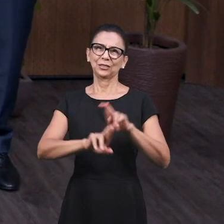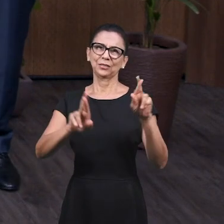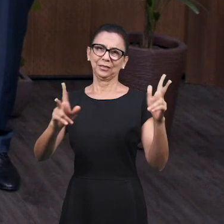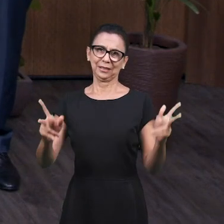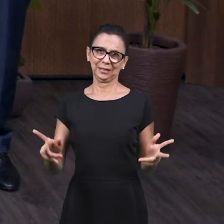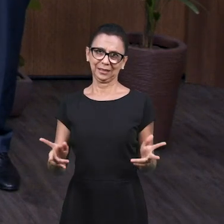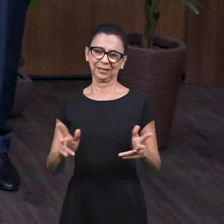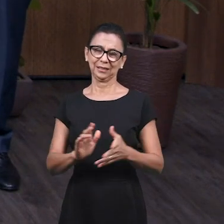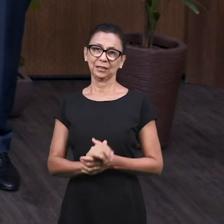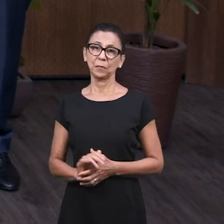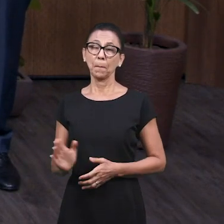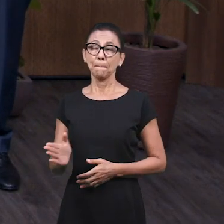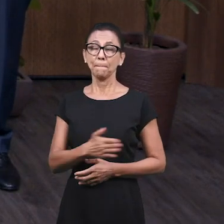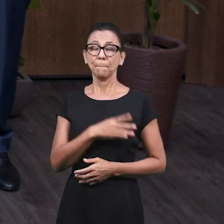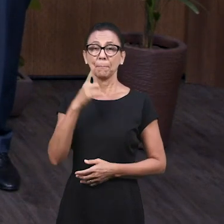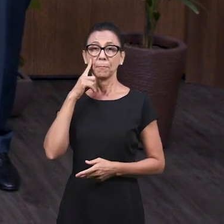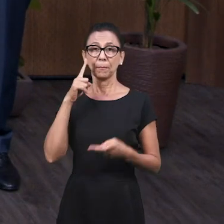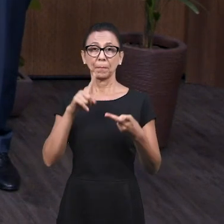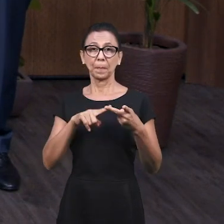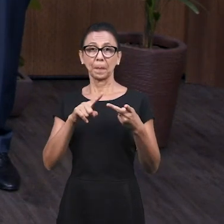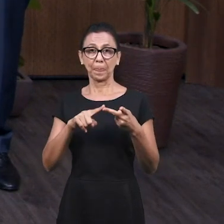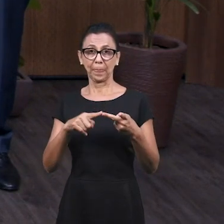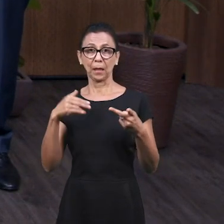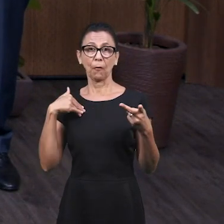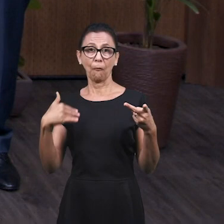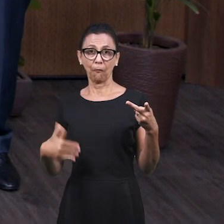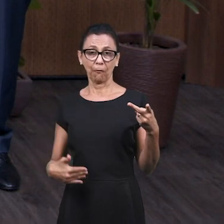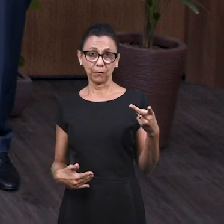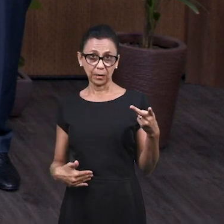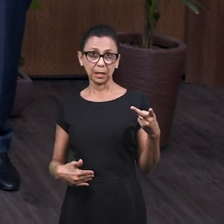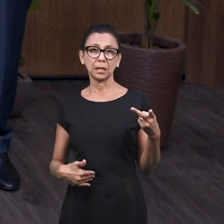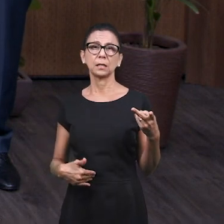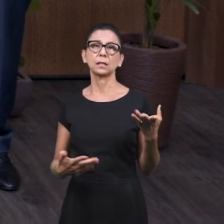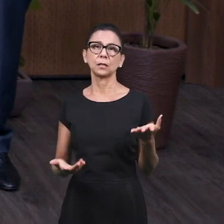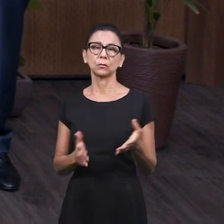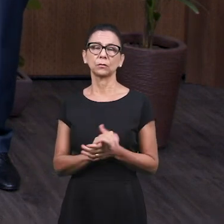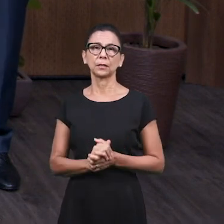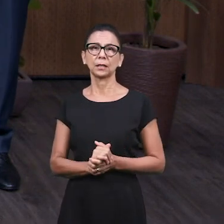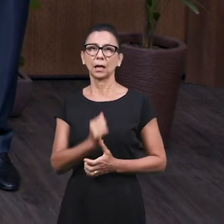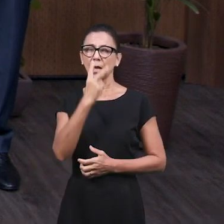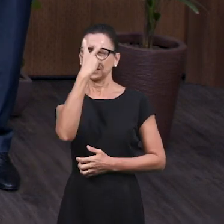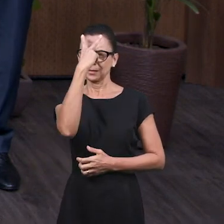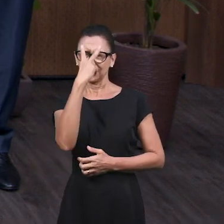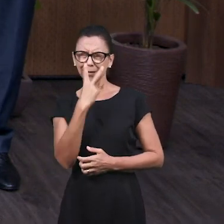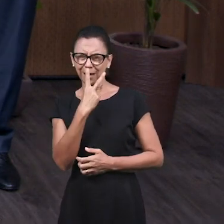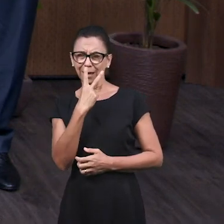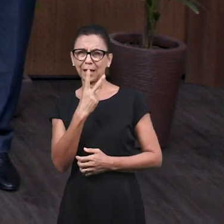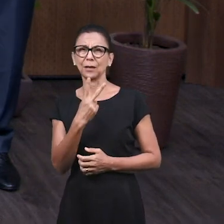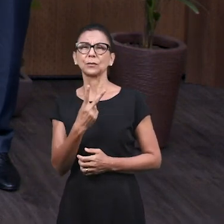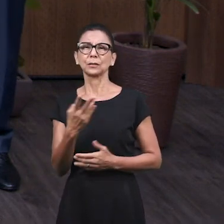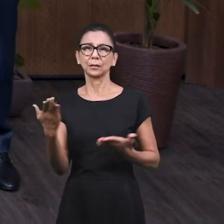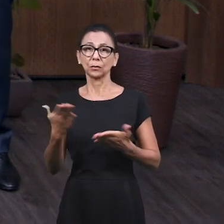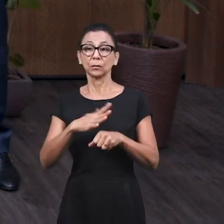dans l'aspect physique, dans la cécité physique qui a été guérie,